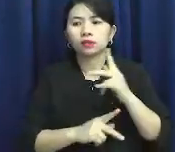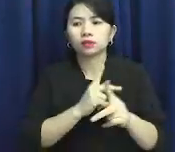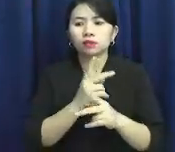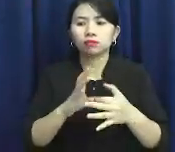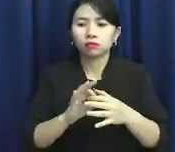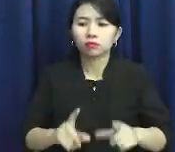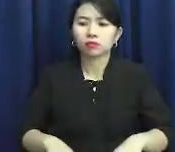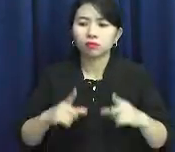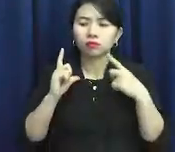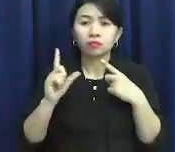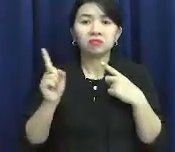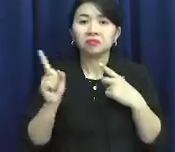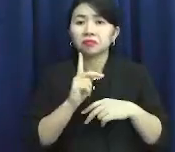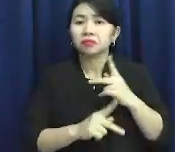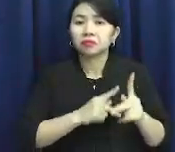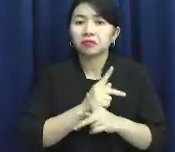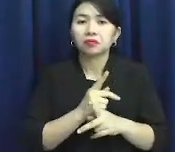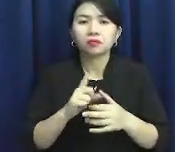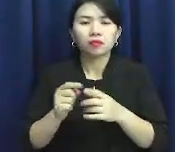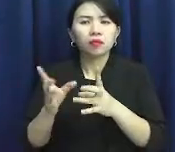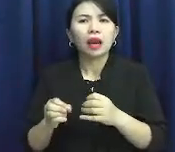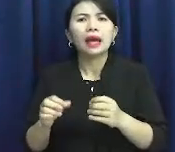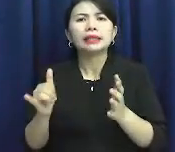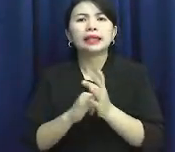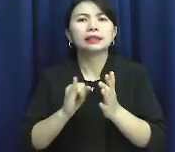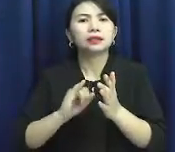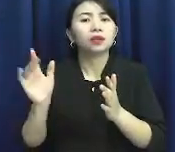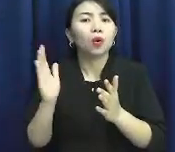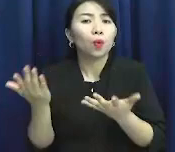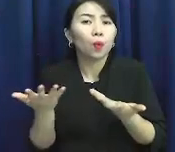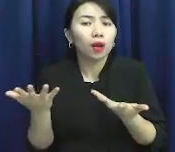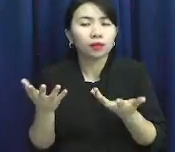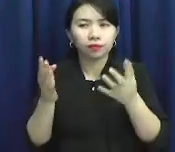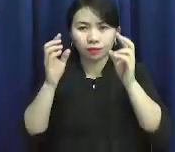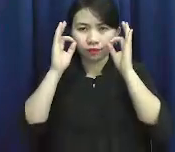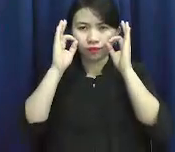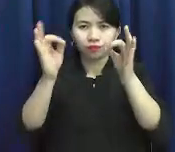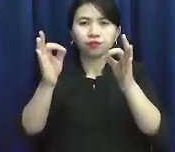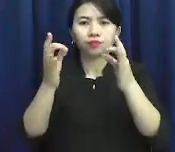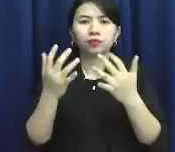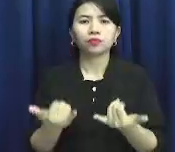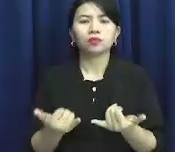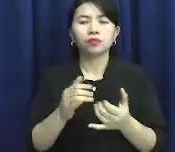mangyari. You see, dyan nakatuon ang pansin. You see?